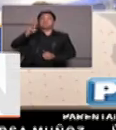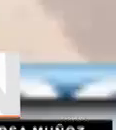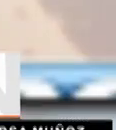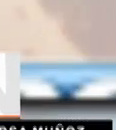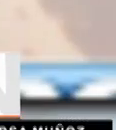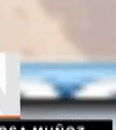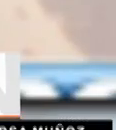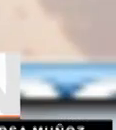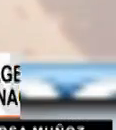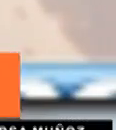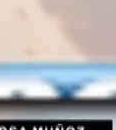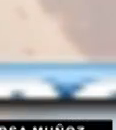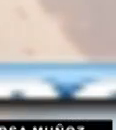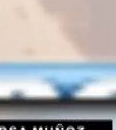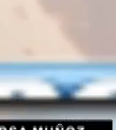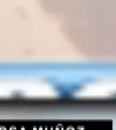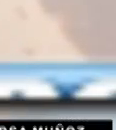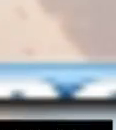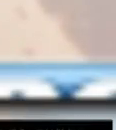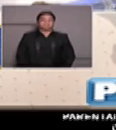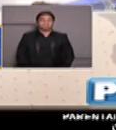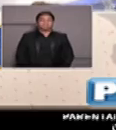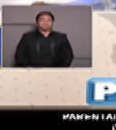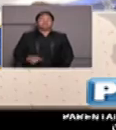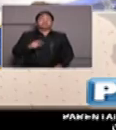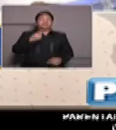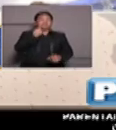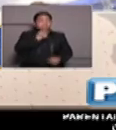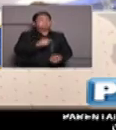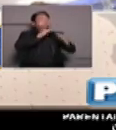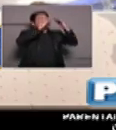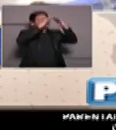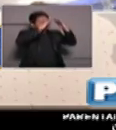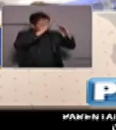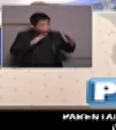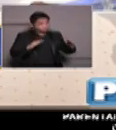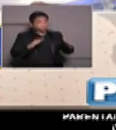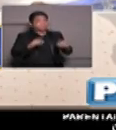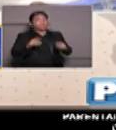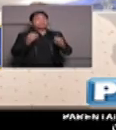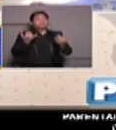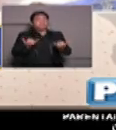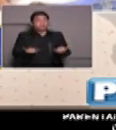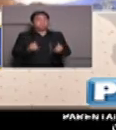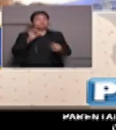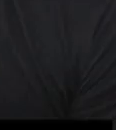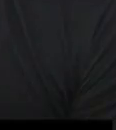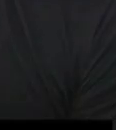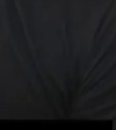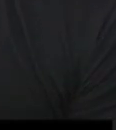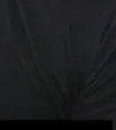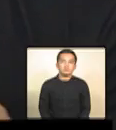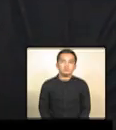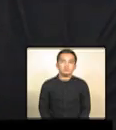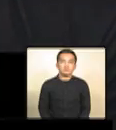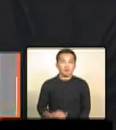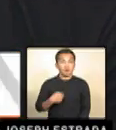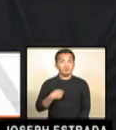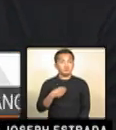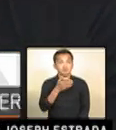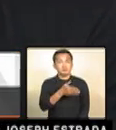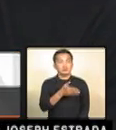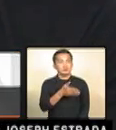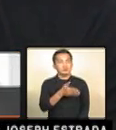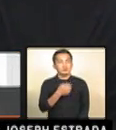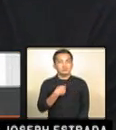OFW, pero sinasabi ko na niran sa ibang bansa. When that time came, no? Timing din. I was there. I